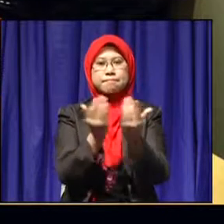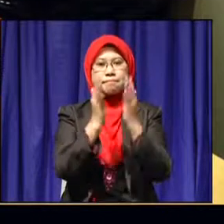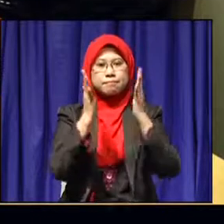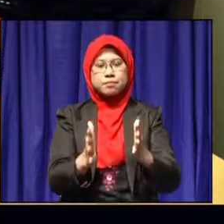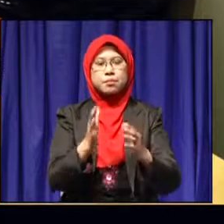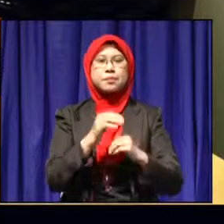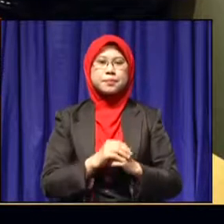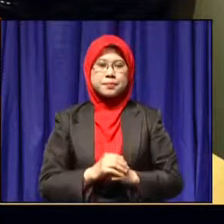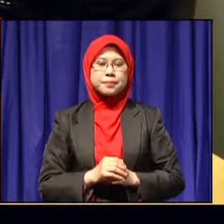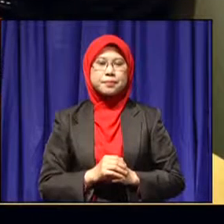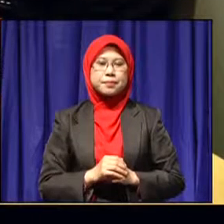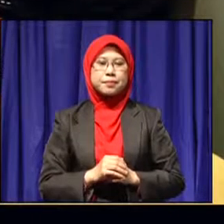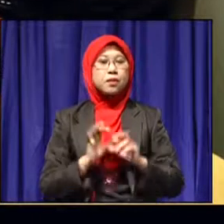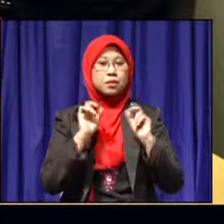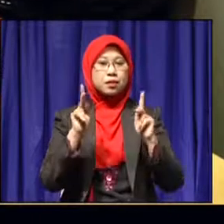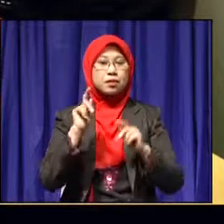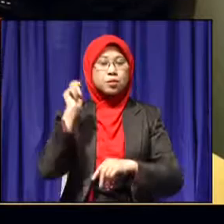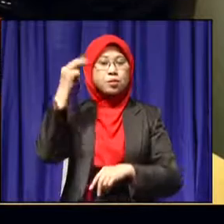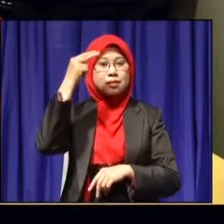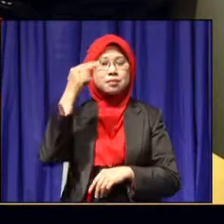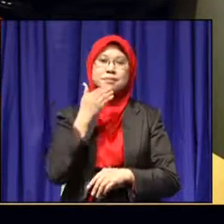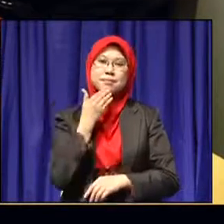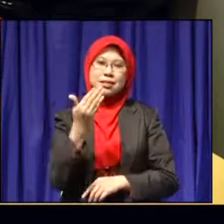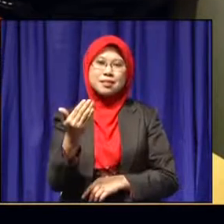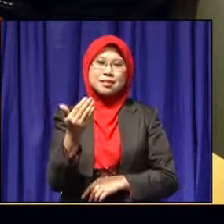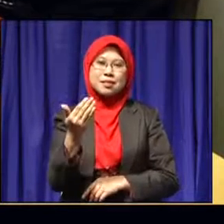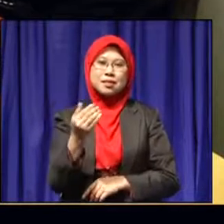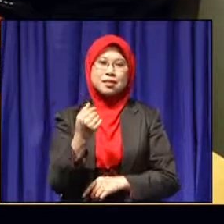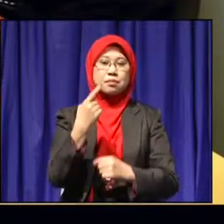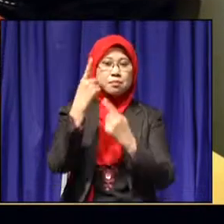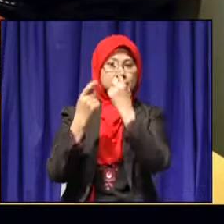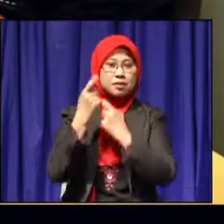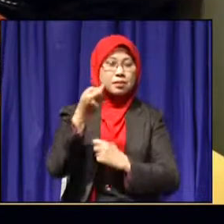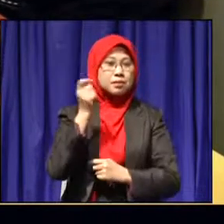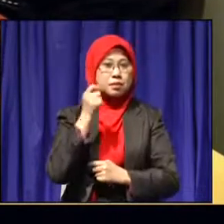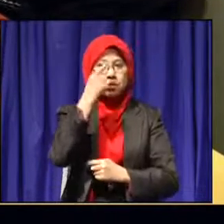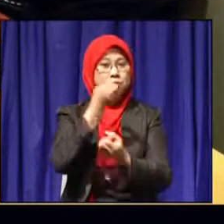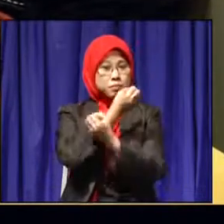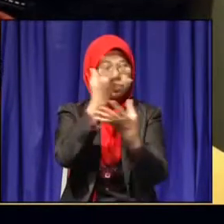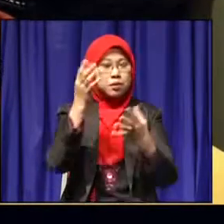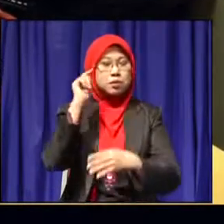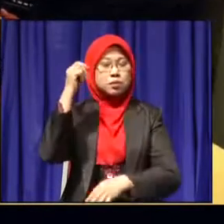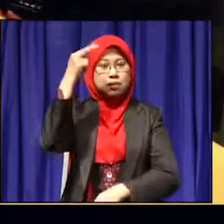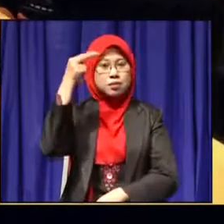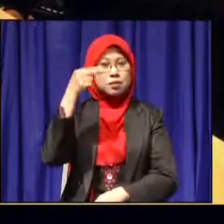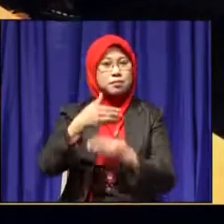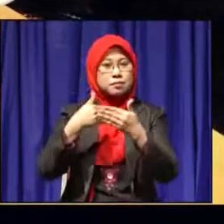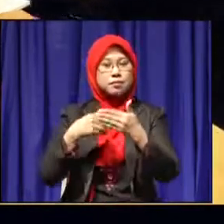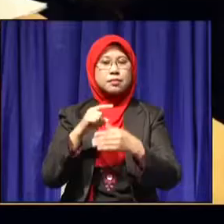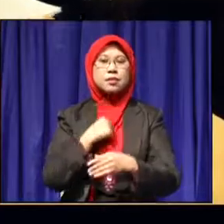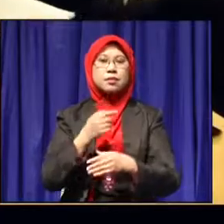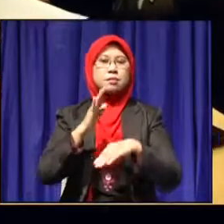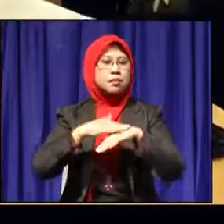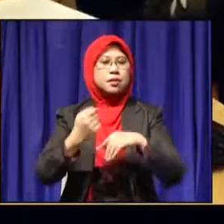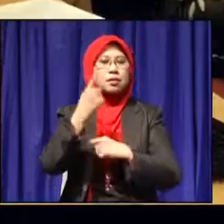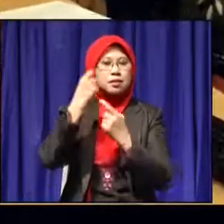kita Oke baiklah razia Terima kasih di atas pertanyaan itu tadi dan untuk memantau Haji juga sebelum ini juga saya pernah